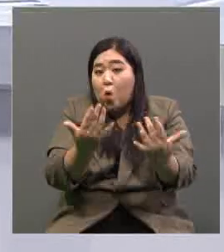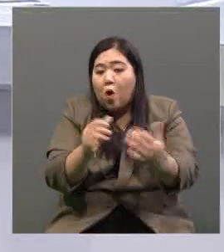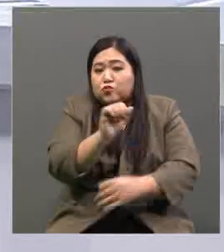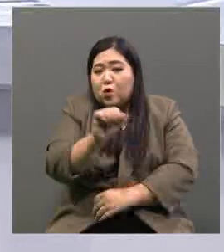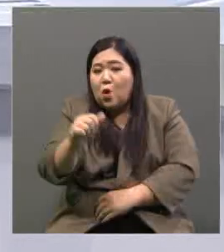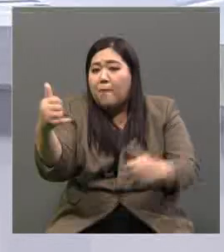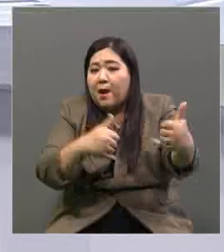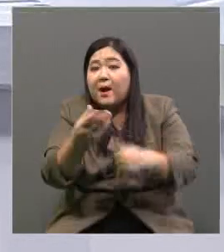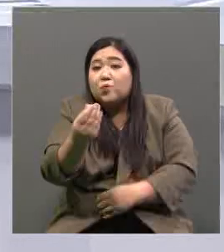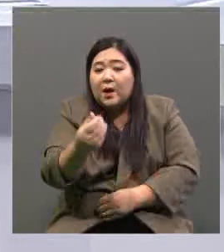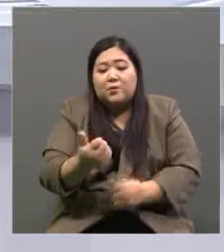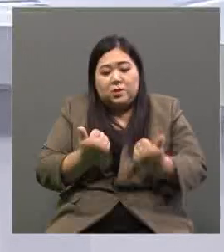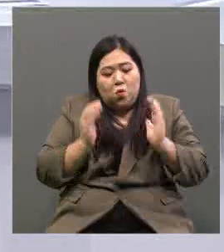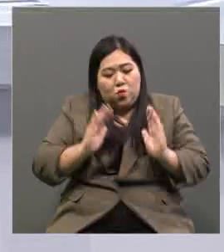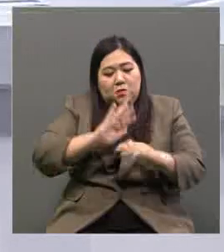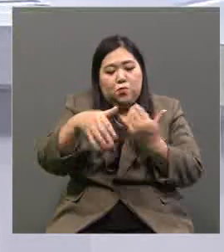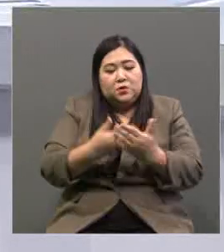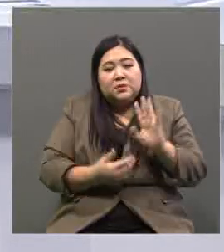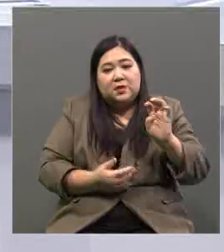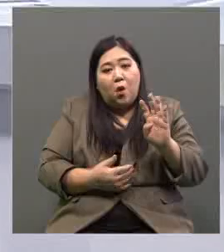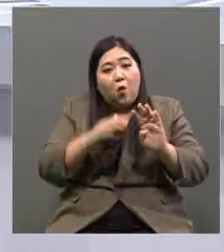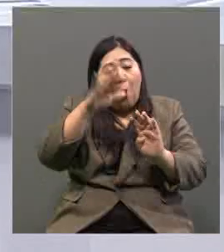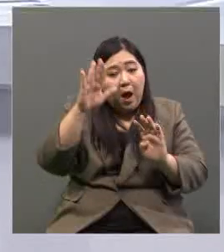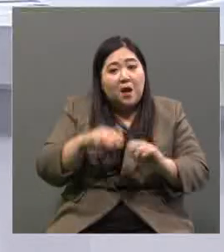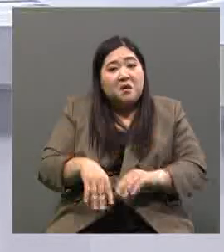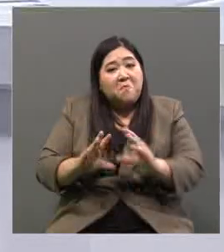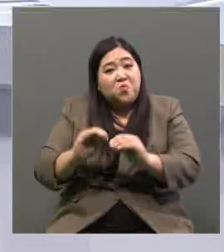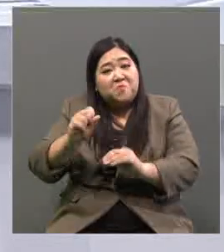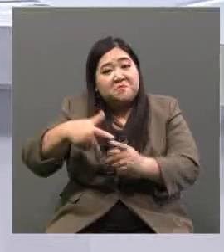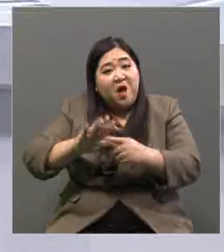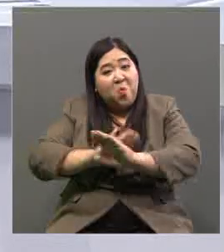อยู่ในสภาเท่าไหร่ตอนนี้มัน400กว่าเนอะสภาจะล่มหรือไม่ล่มอันนี้ต้องตามกันต่อนะคะ